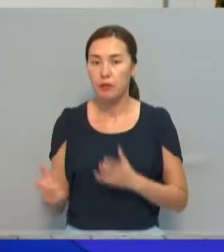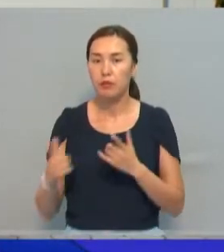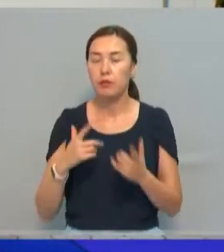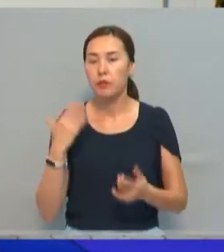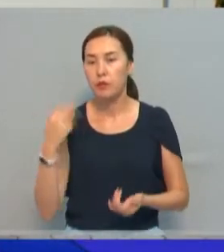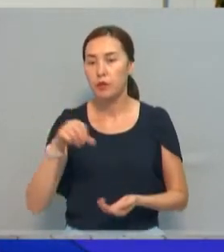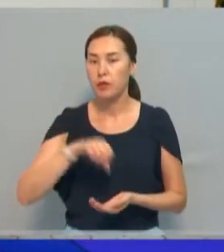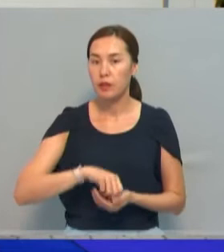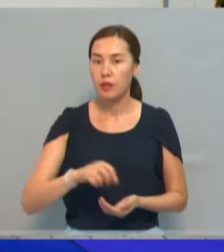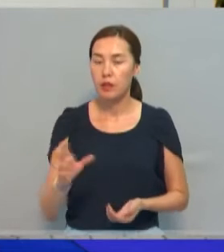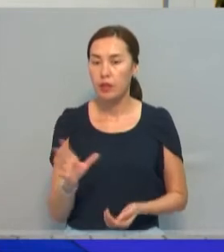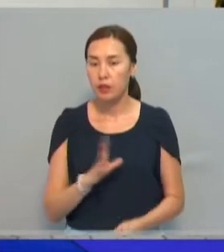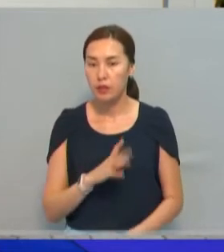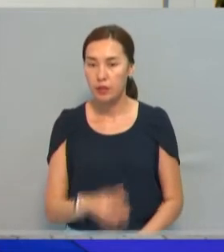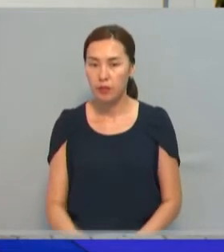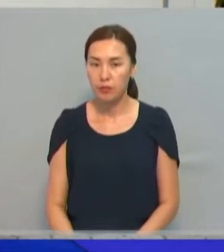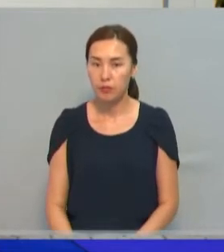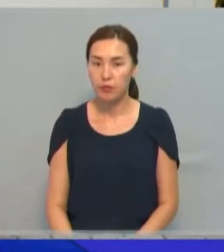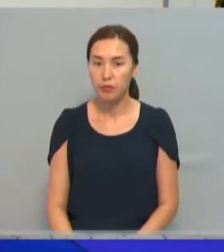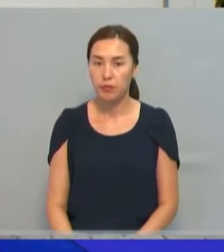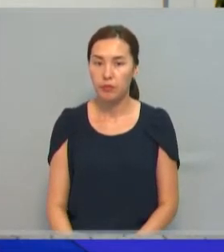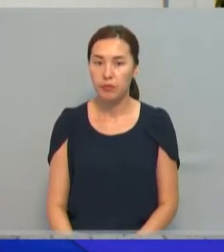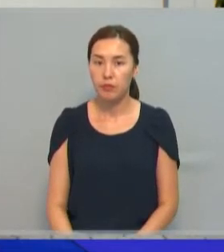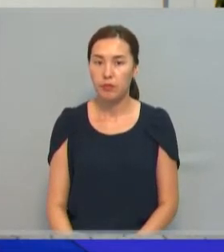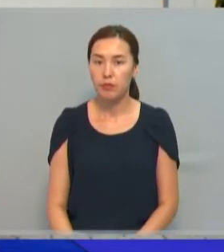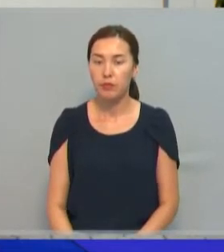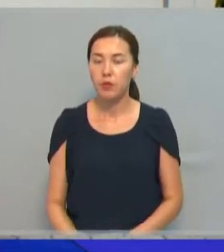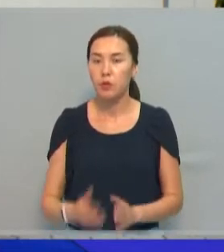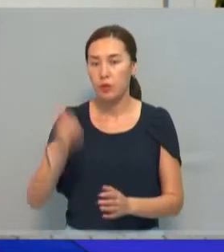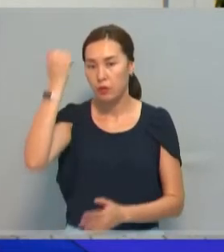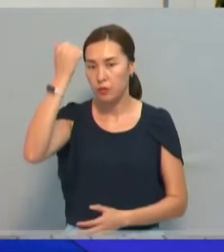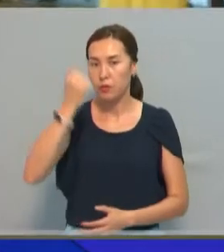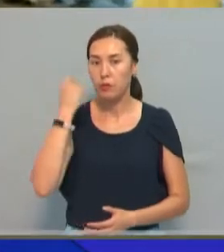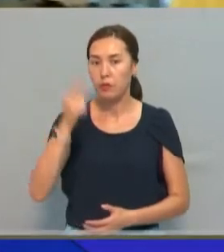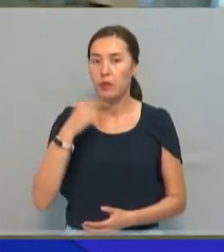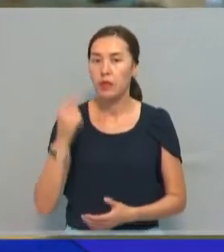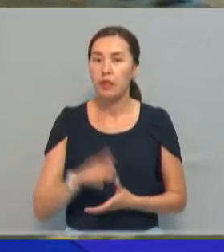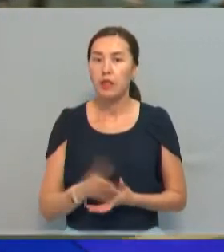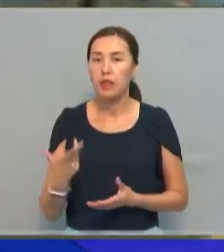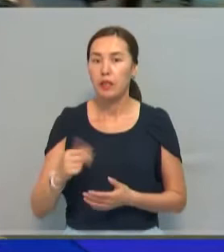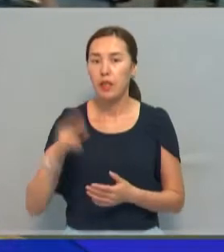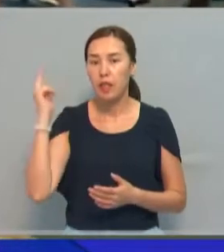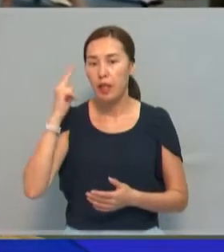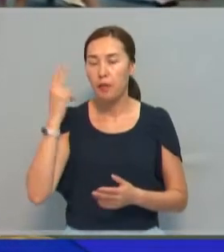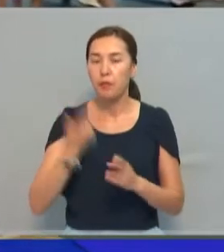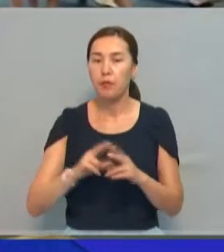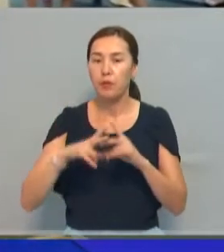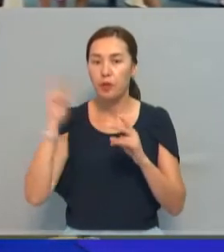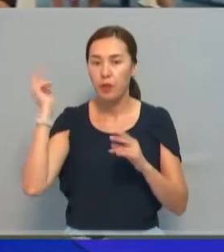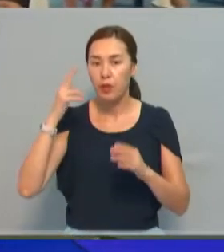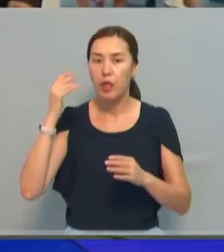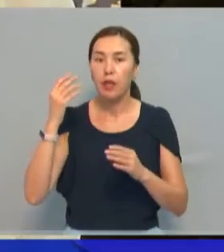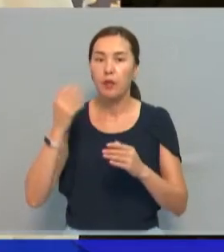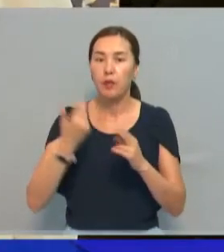дайындауға өздерінің еңбегін сіңірді. Соған үлкен алғыс білдіреміз. Расымен білім бәйгесінде бұл мектептің